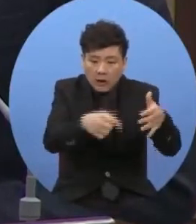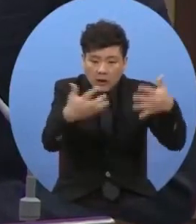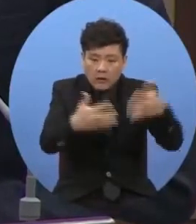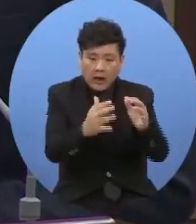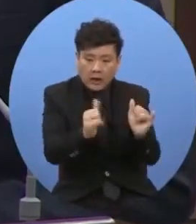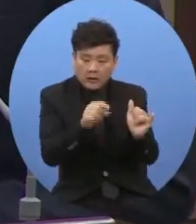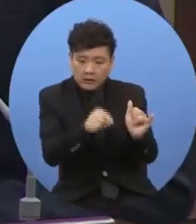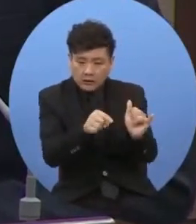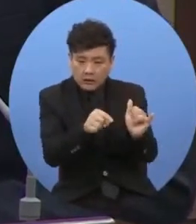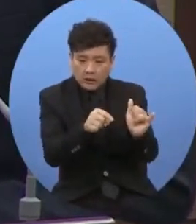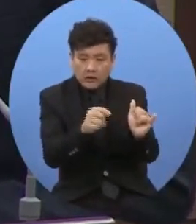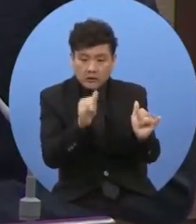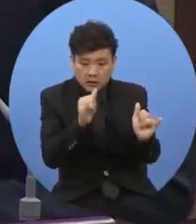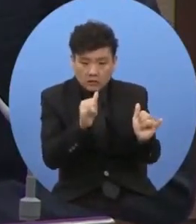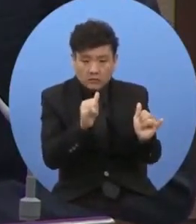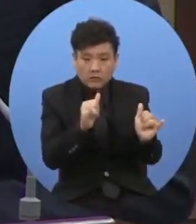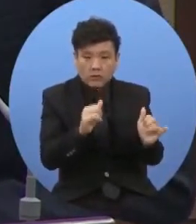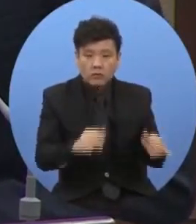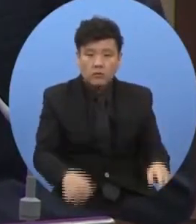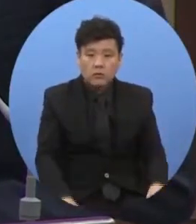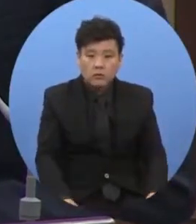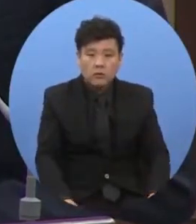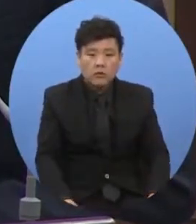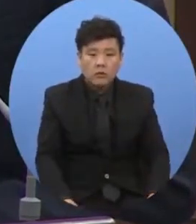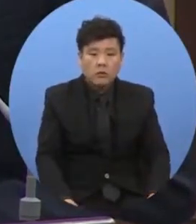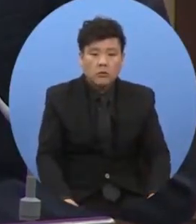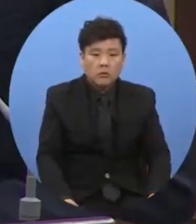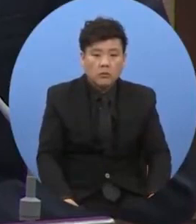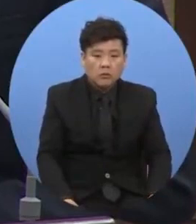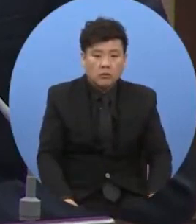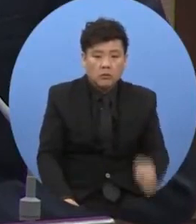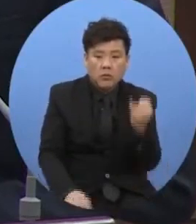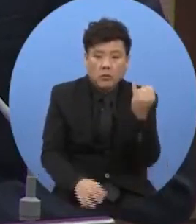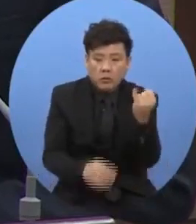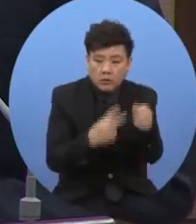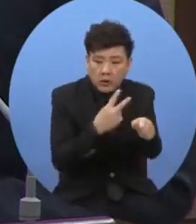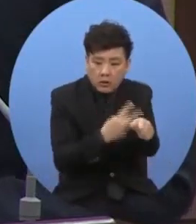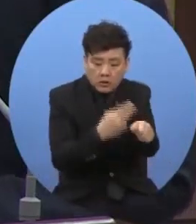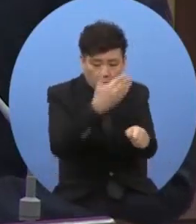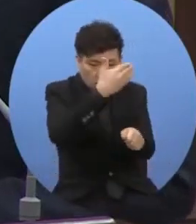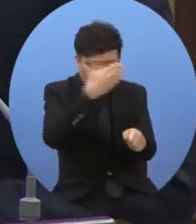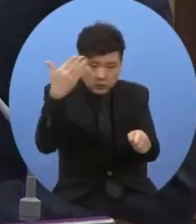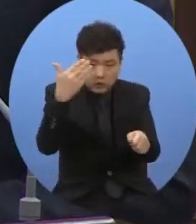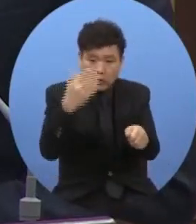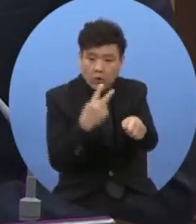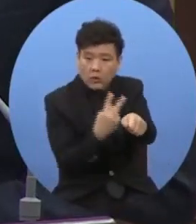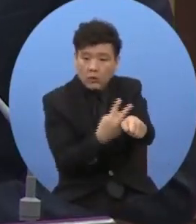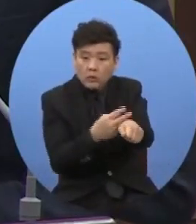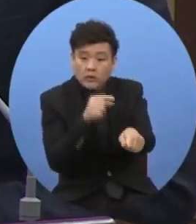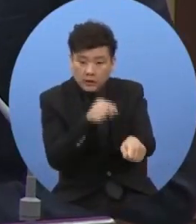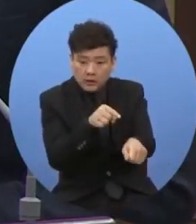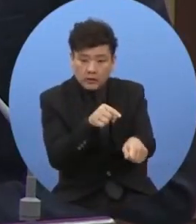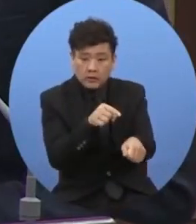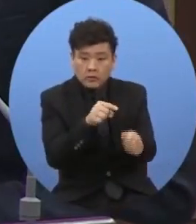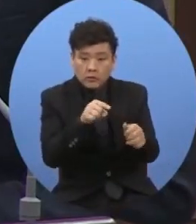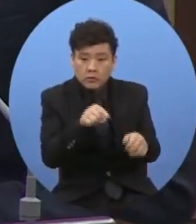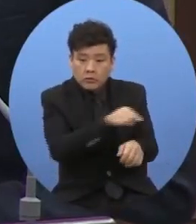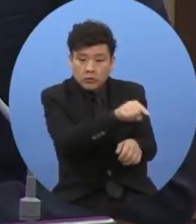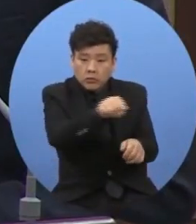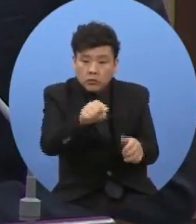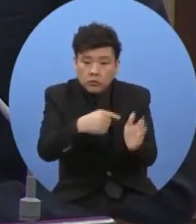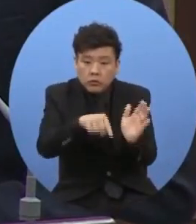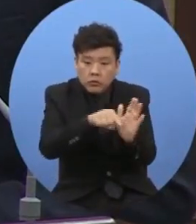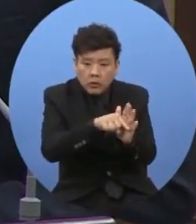해당되는 분들이 계시죠. 뭐2030 청년 교사라든지 여성 교사라든지 이런 분들에 대한 뭔가 제도적인 관심과